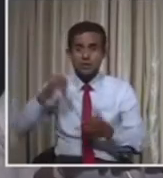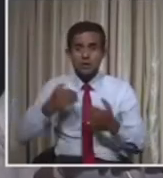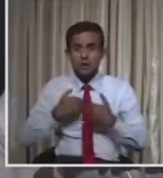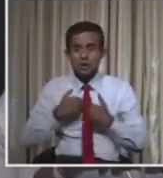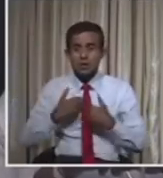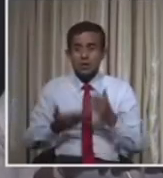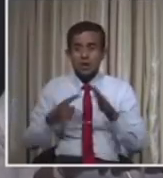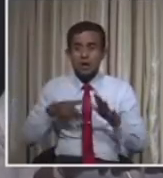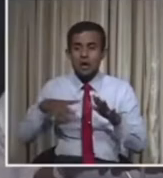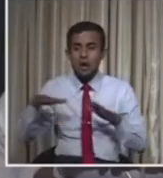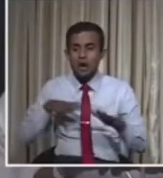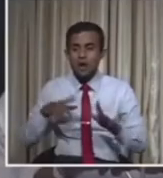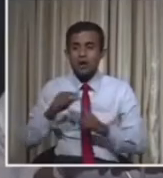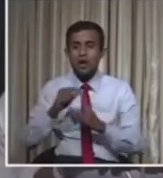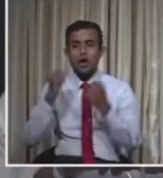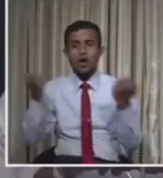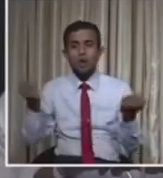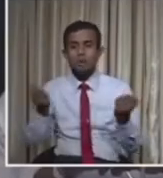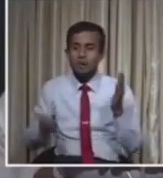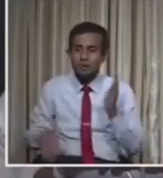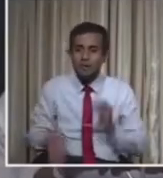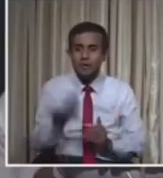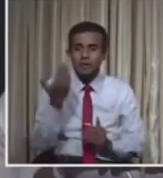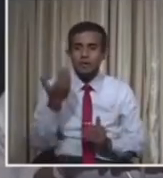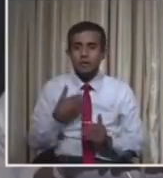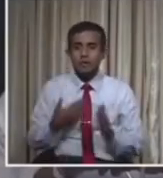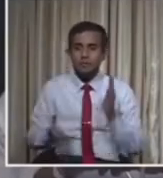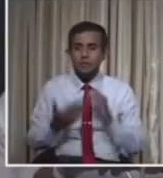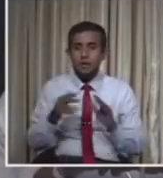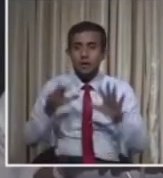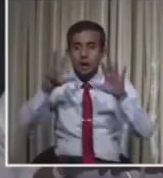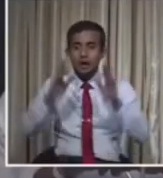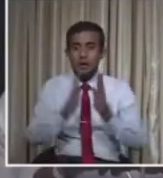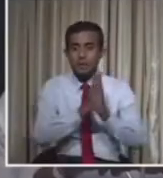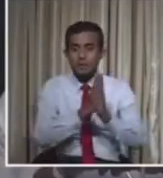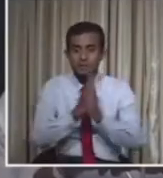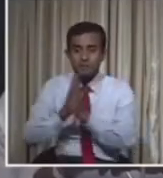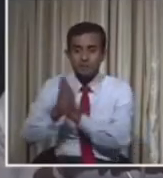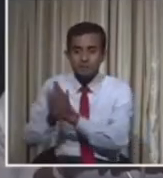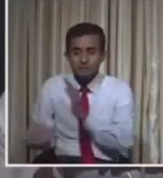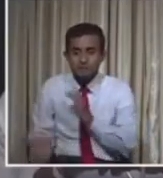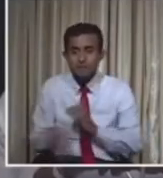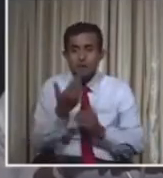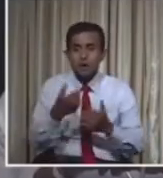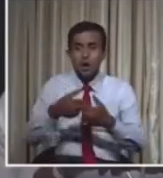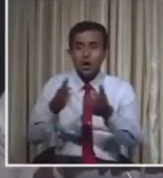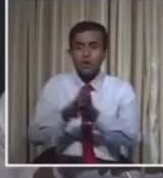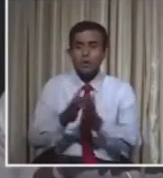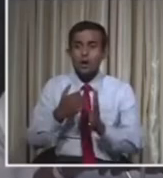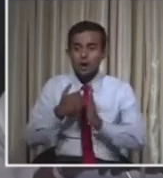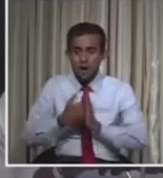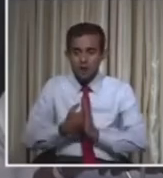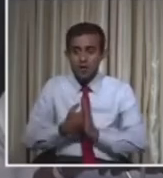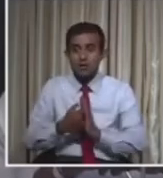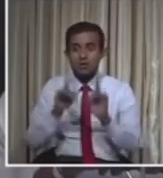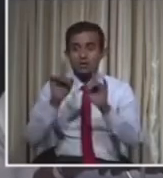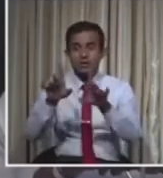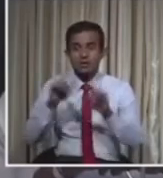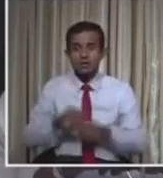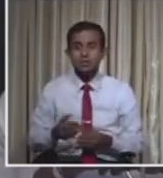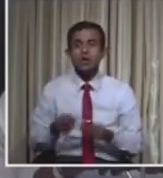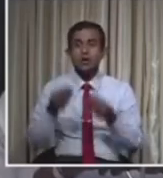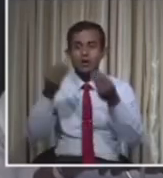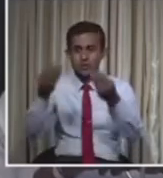යනකොට අනුරාධපුරයට පොළොන්නරුවට අපි යනකොට අටමස්ථානයේ වඳිනකොට ඔවුන්ට දෙන ගෞරවයම අපි